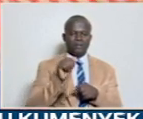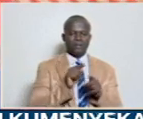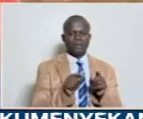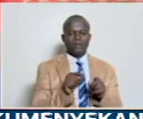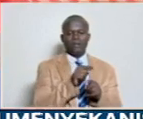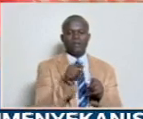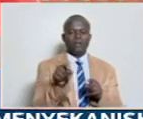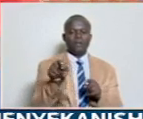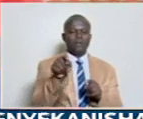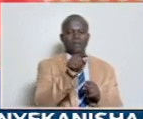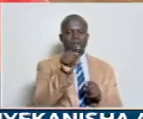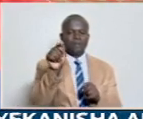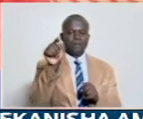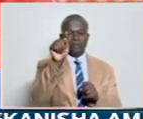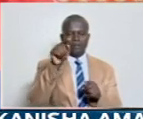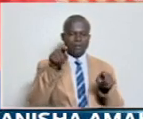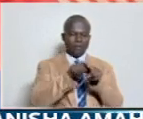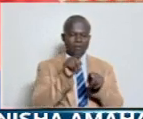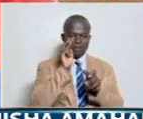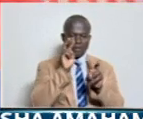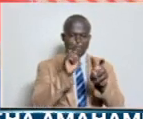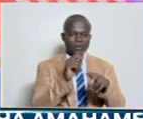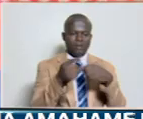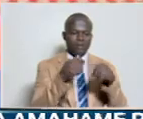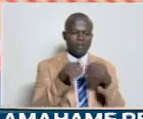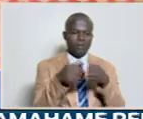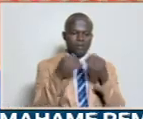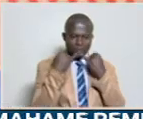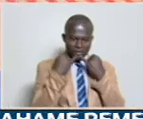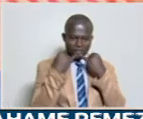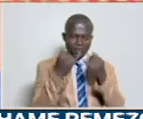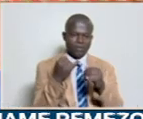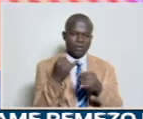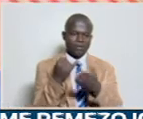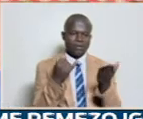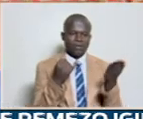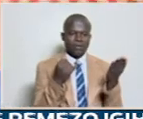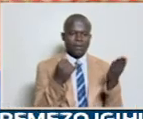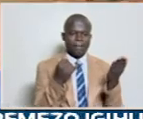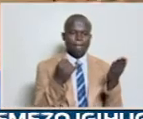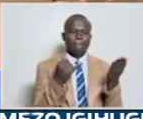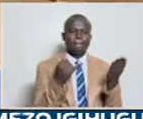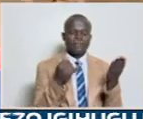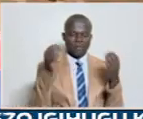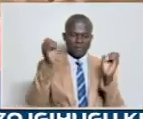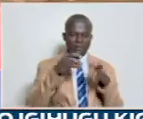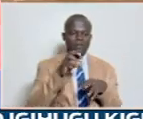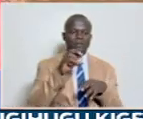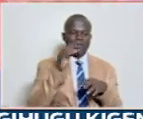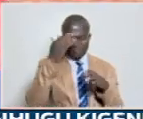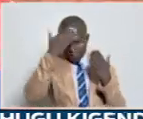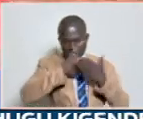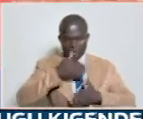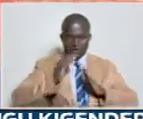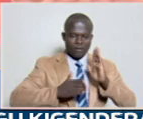barakata barazamuka nkuko mwabibonye kuko twakomeje kugenda tubyohereza. Gusa Kigali Night Run cyangwa se